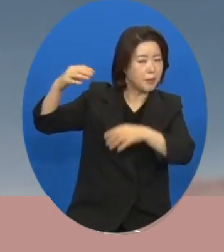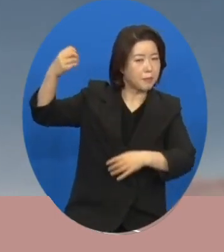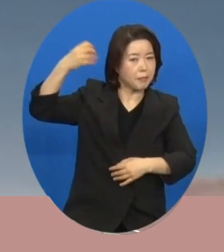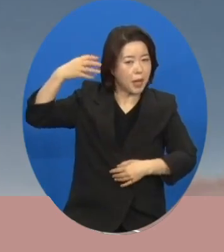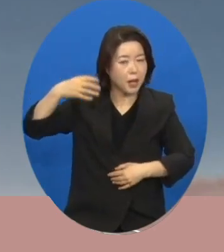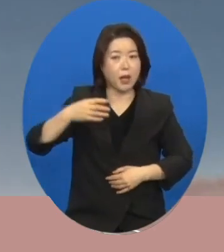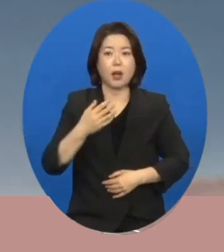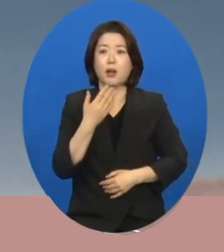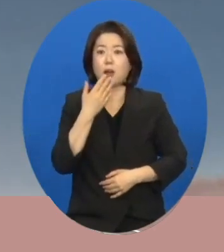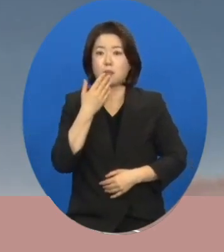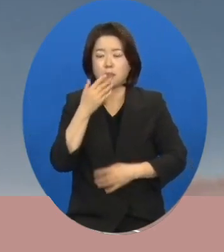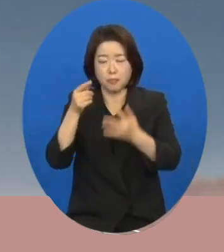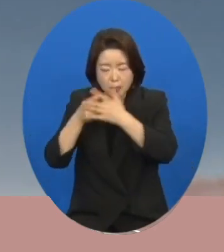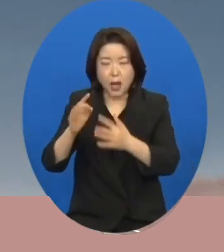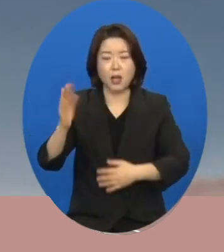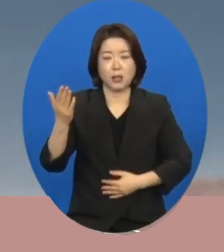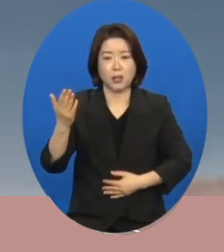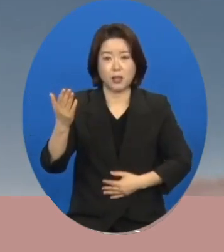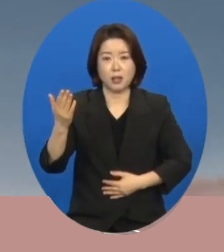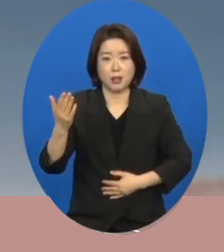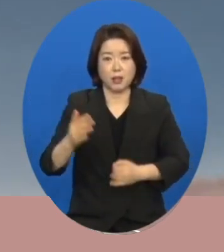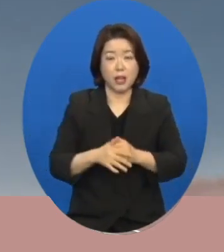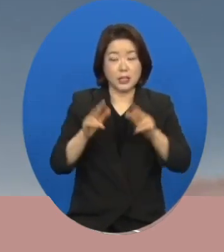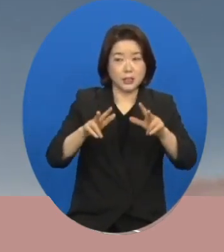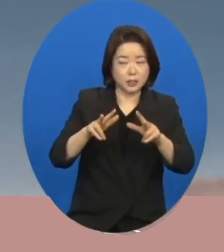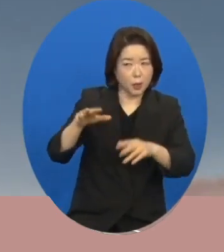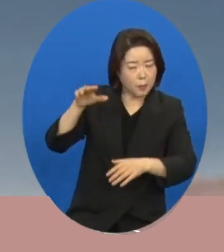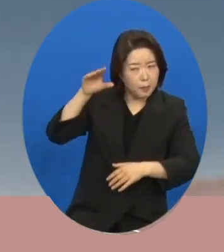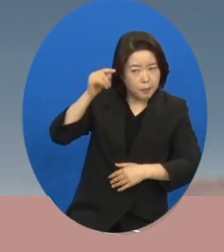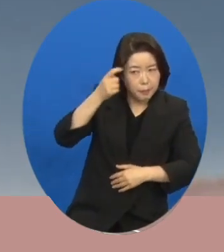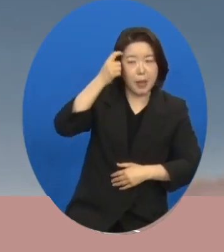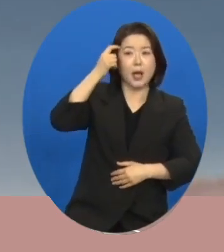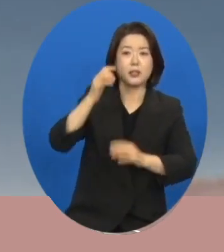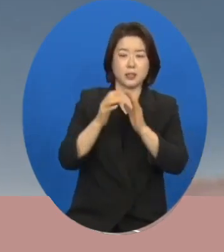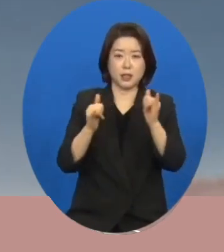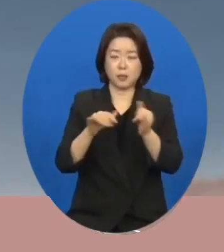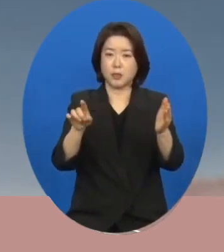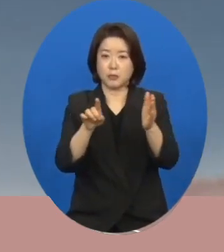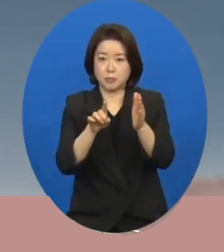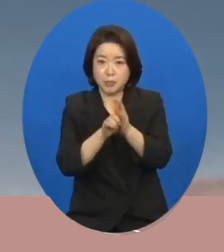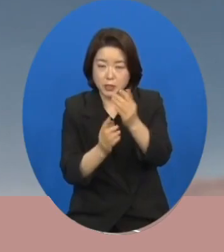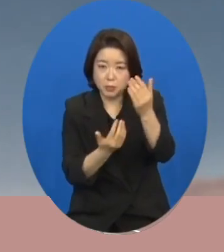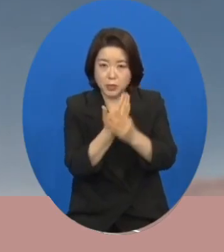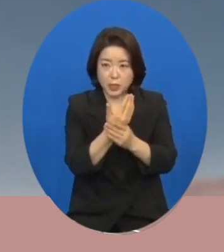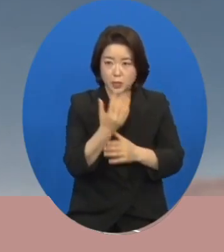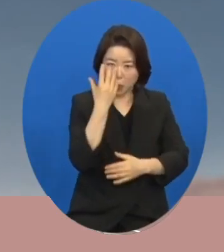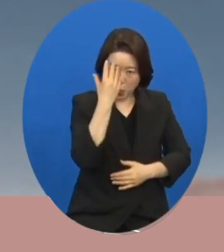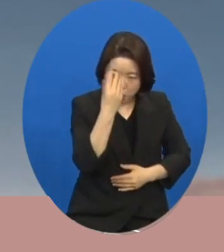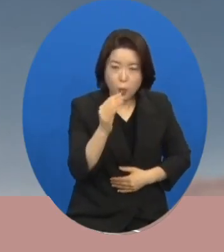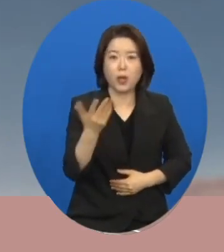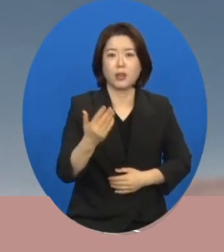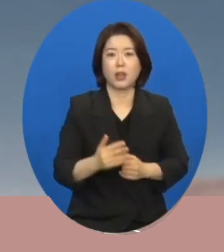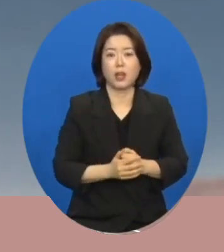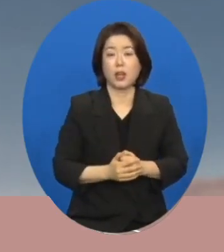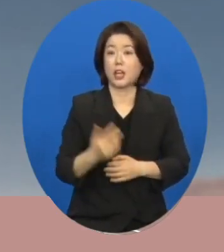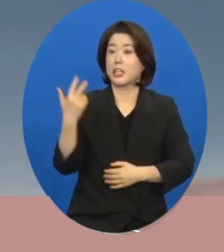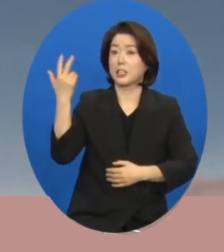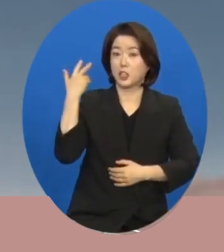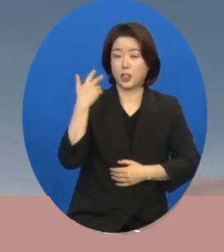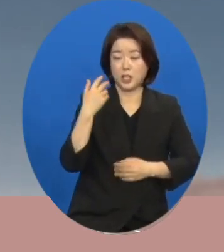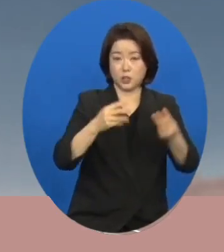지금 말씀하고 계시거든요 그것을들은 사람은요 믿음이 생기고 보게 됩니다 지난주에 라합처럼